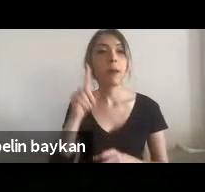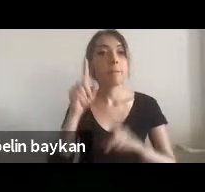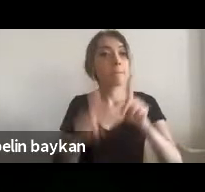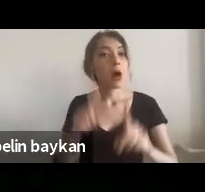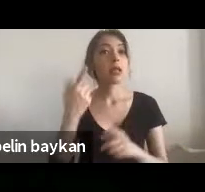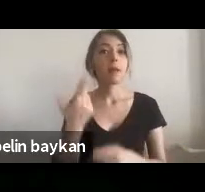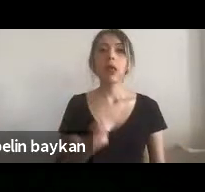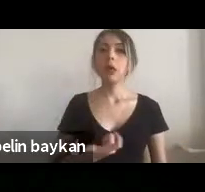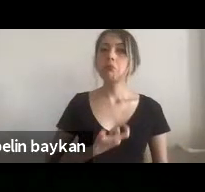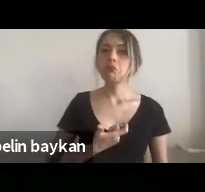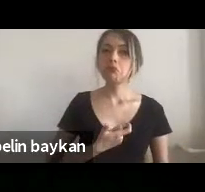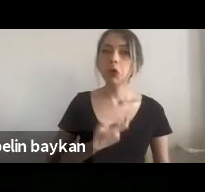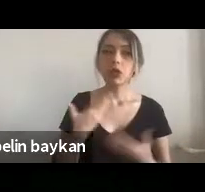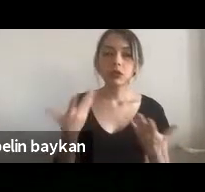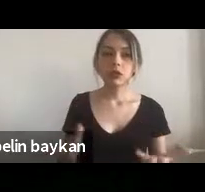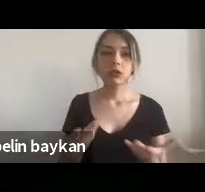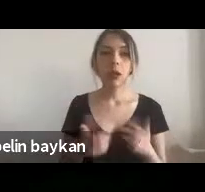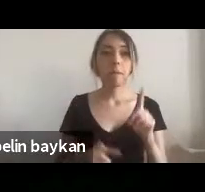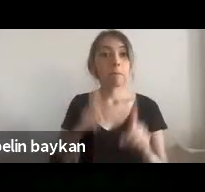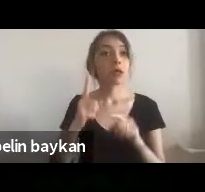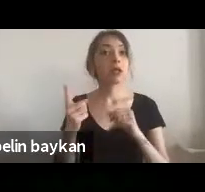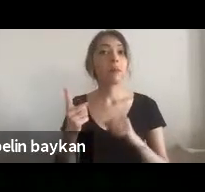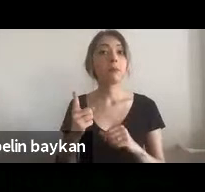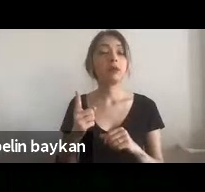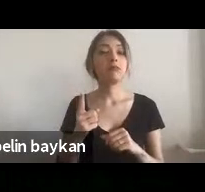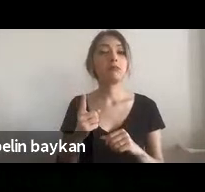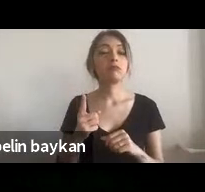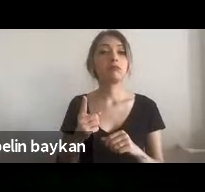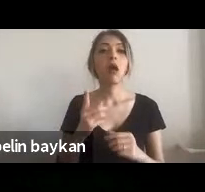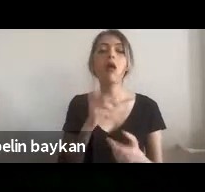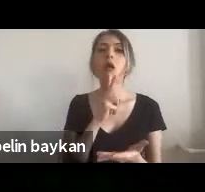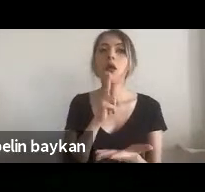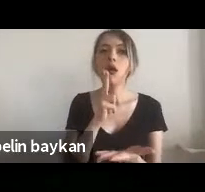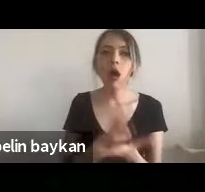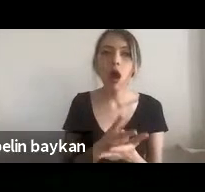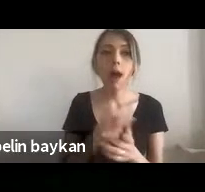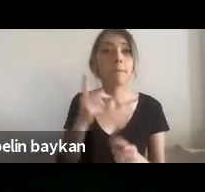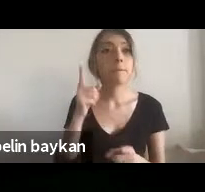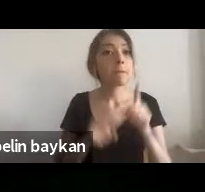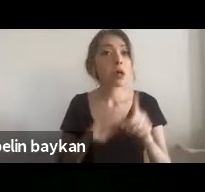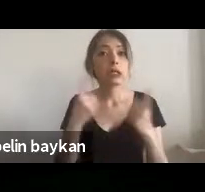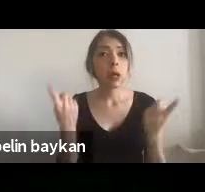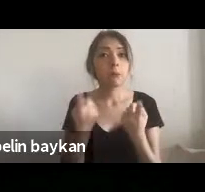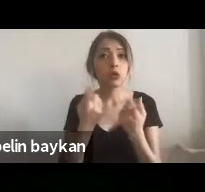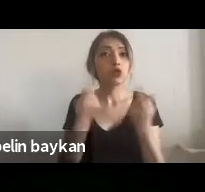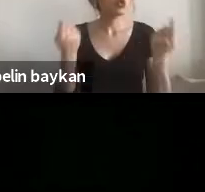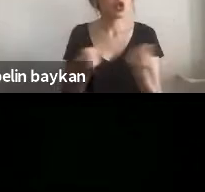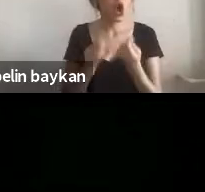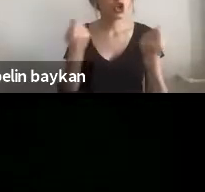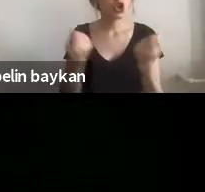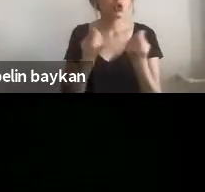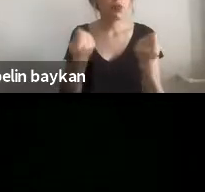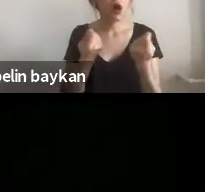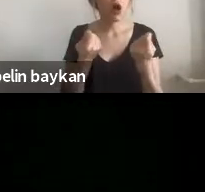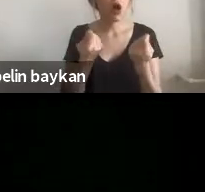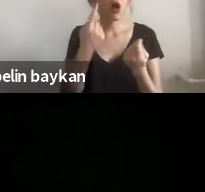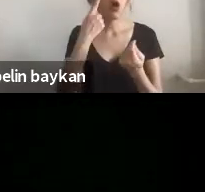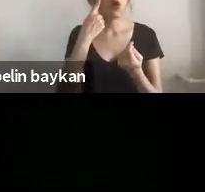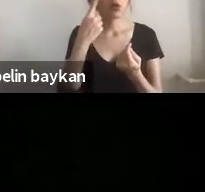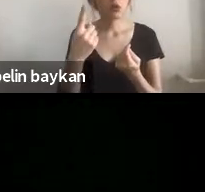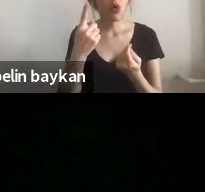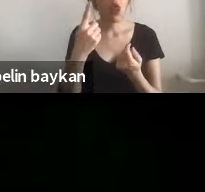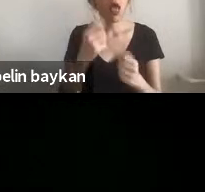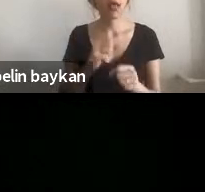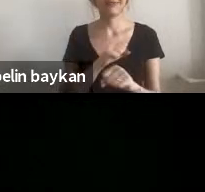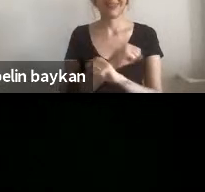yasanın, bazen bir yargı kararının, bazen bir pratiğin bu ihlale yol açtığını da ortaya